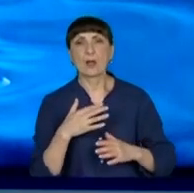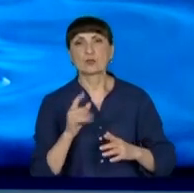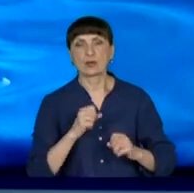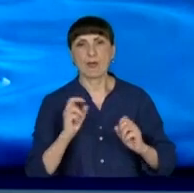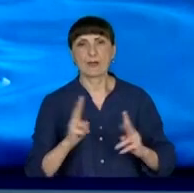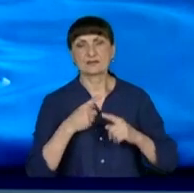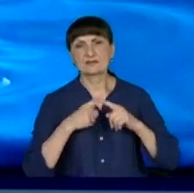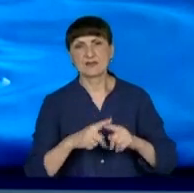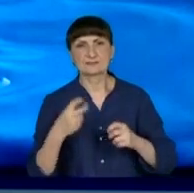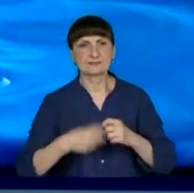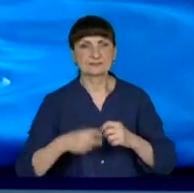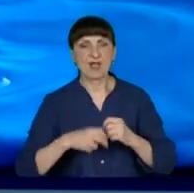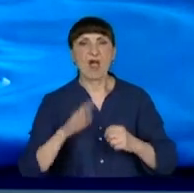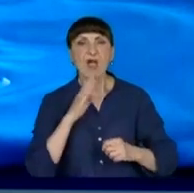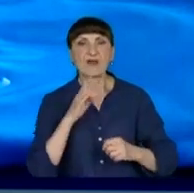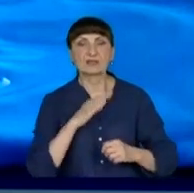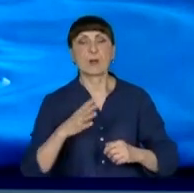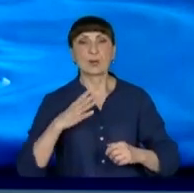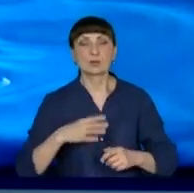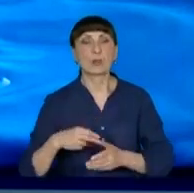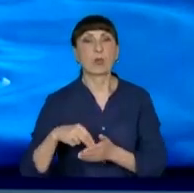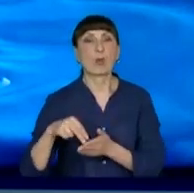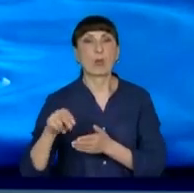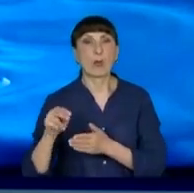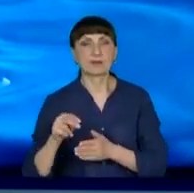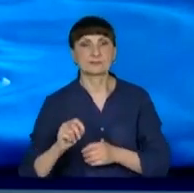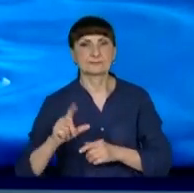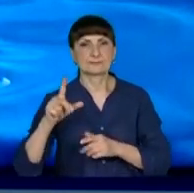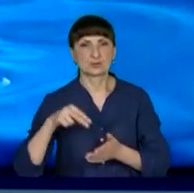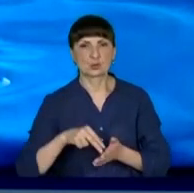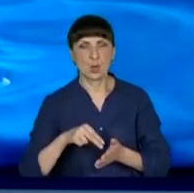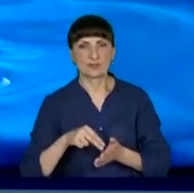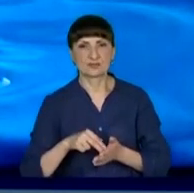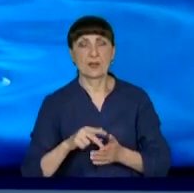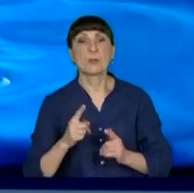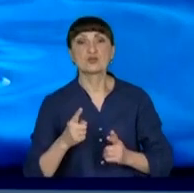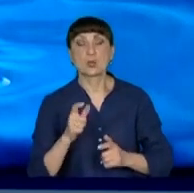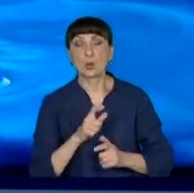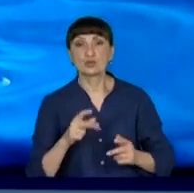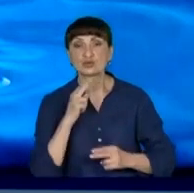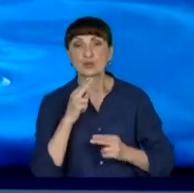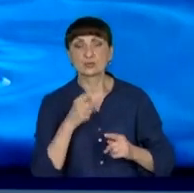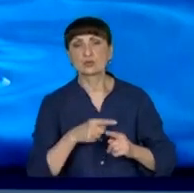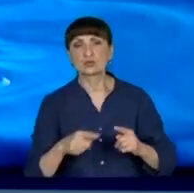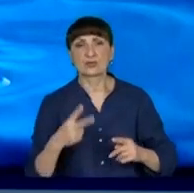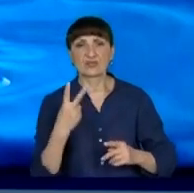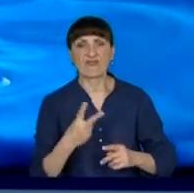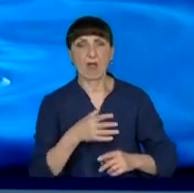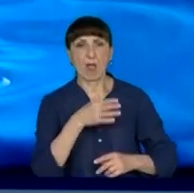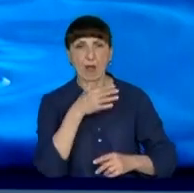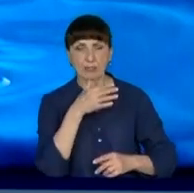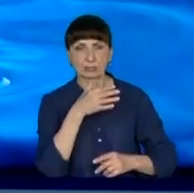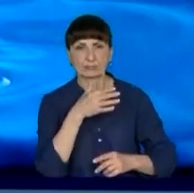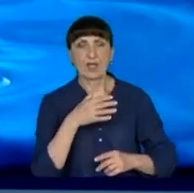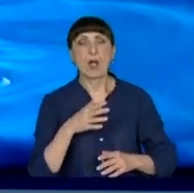горела техника оживитель влагу и вовсе приходится покупать по завышенным ценам и всё это по словам людей длится уже порядка 2 лет